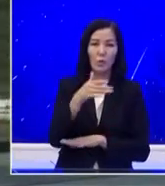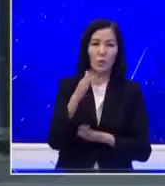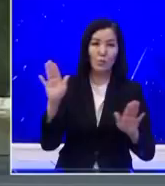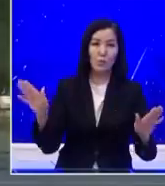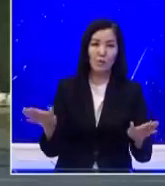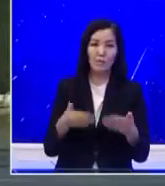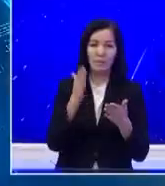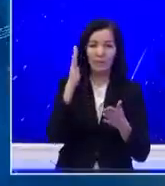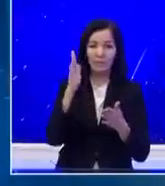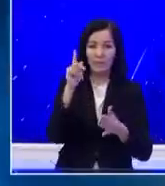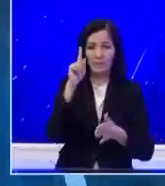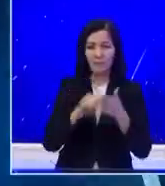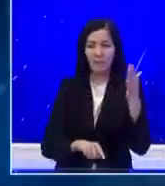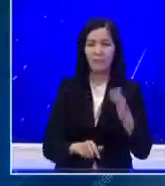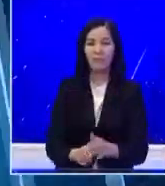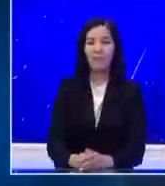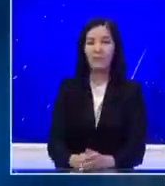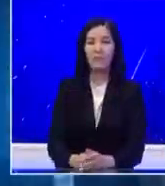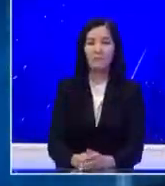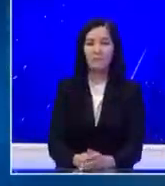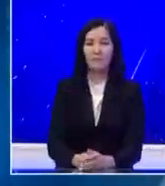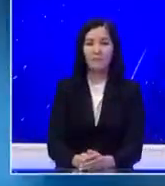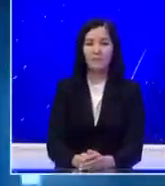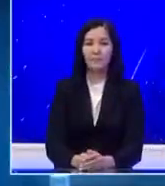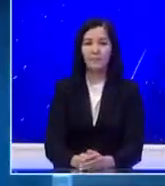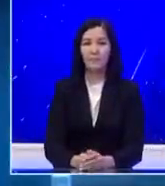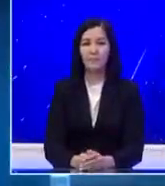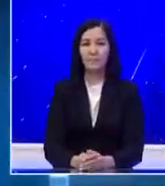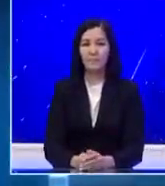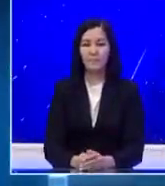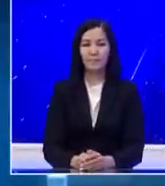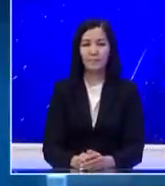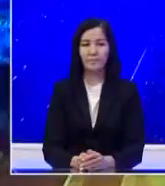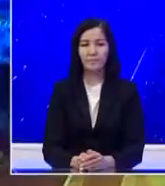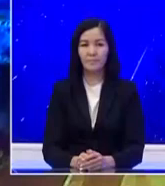шығарына күмән келтірмейді. Жарқын Нұрланұлы, Нұржан Мұқанов, Жетісу телеарнасы.